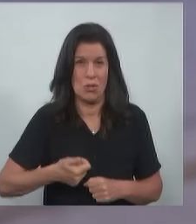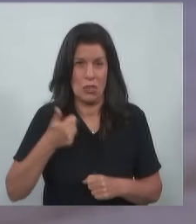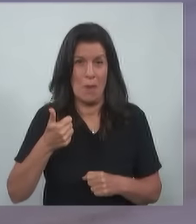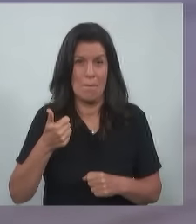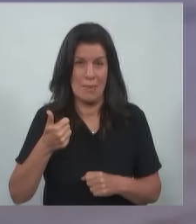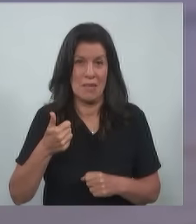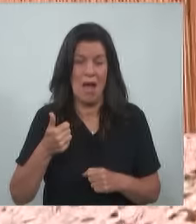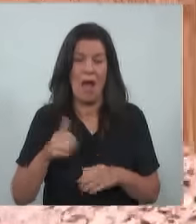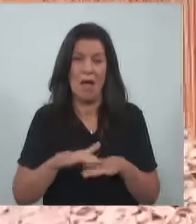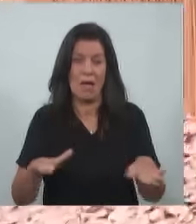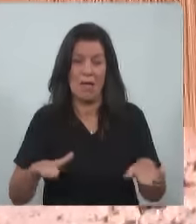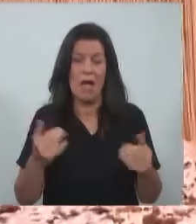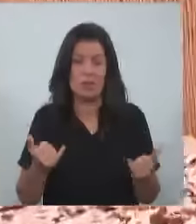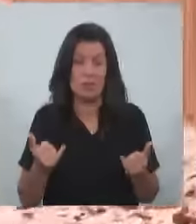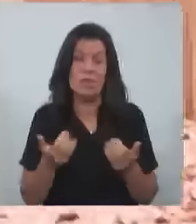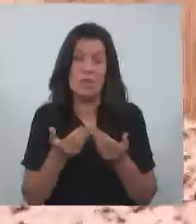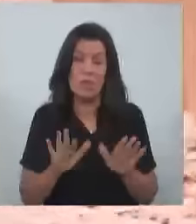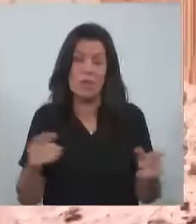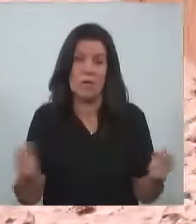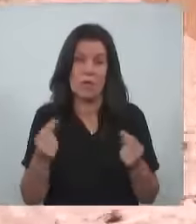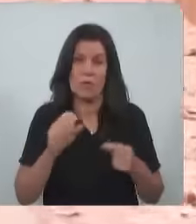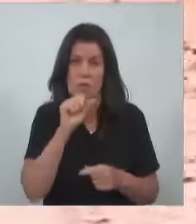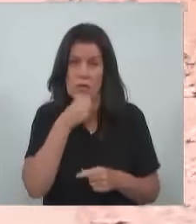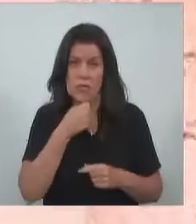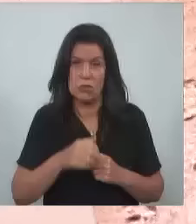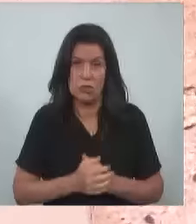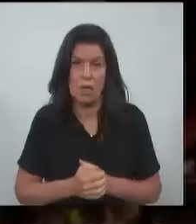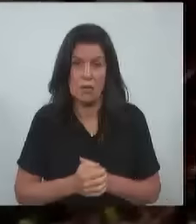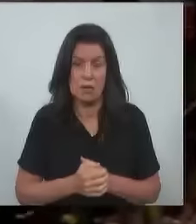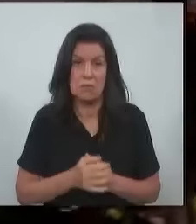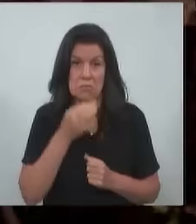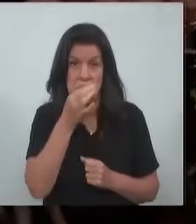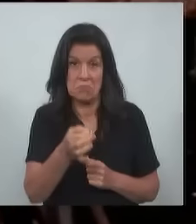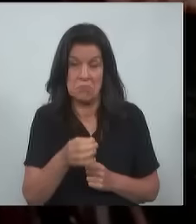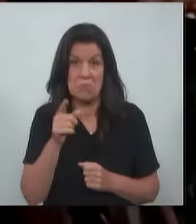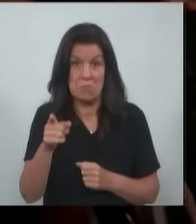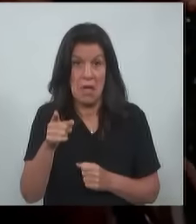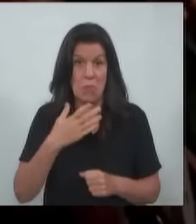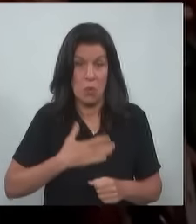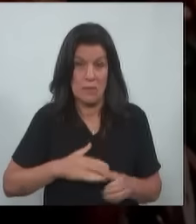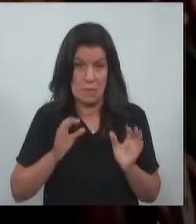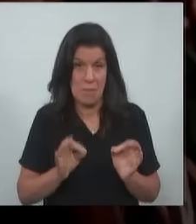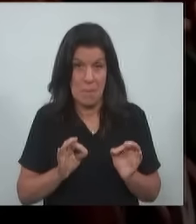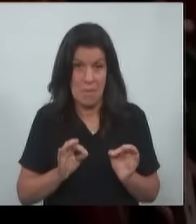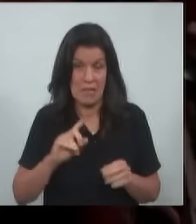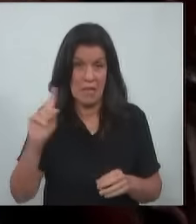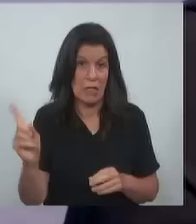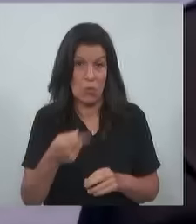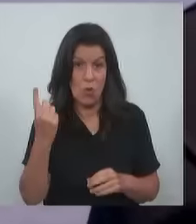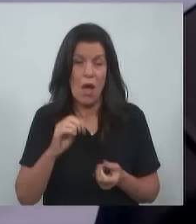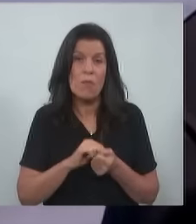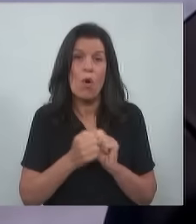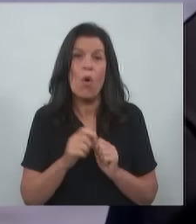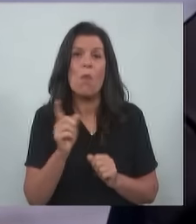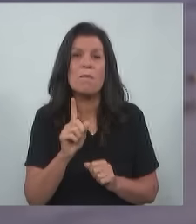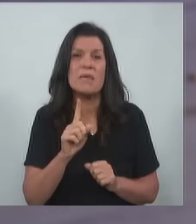לערי הפריפריה. האם תושבי האון רוצים באמת את כל עם ישראל, או רק את מי שדומים להם? בשתי מילים,